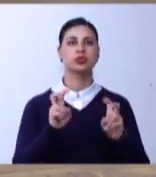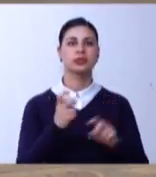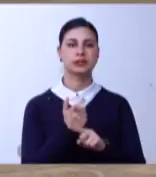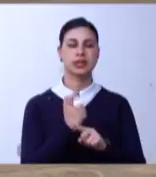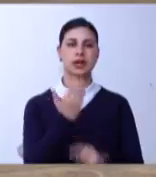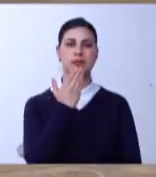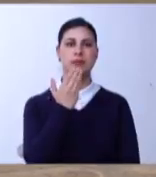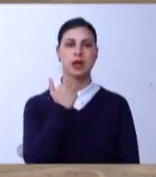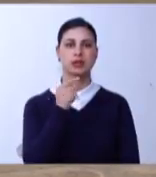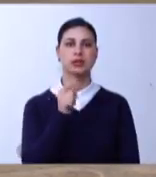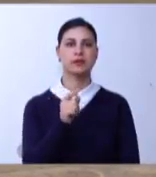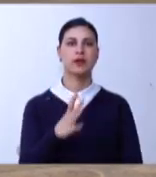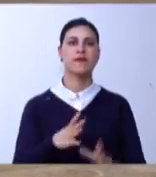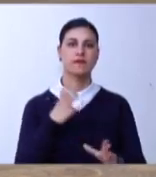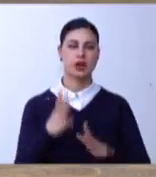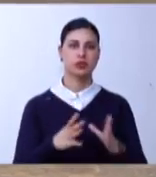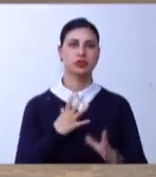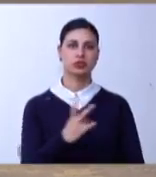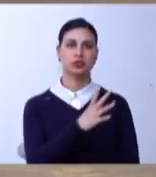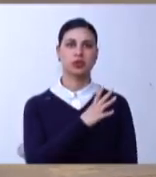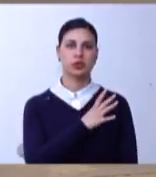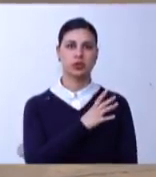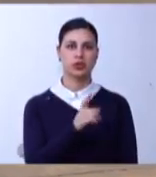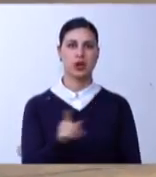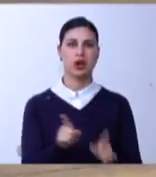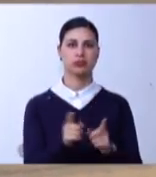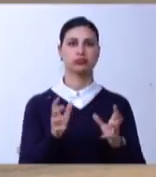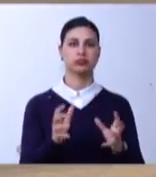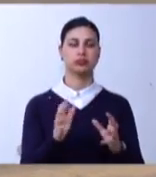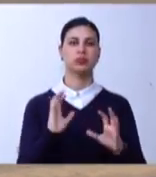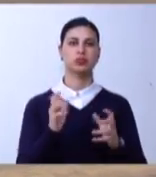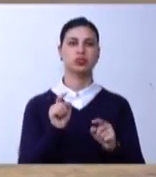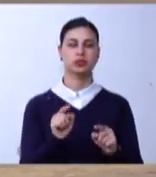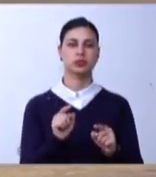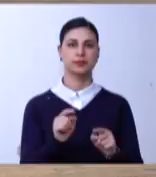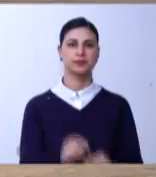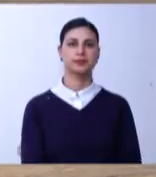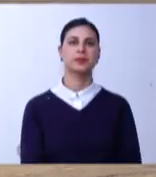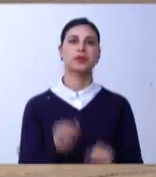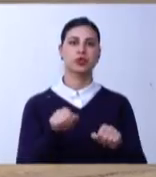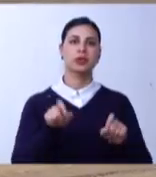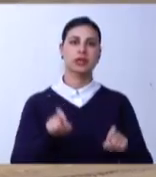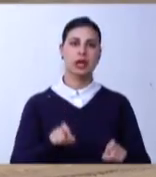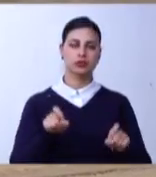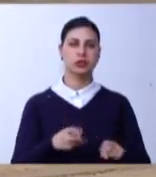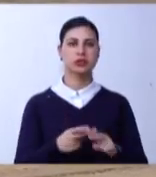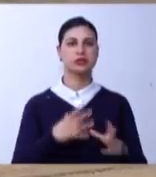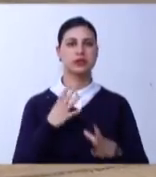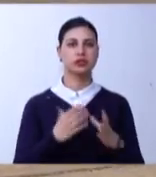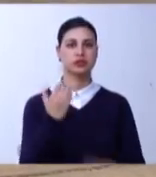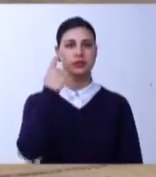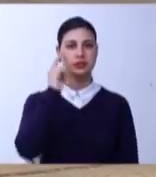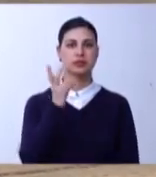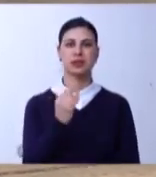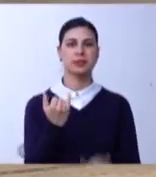ძალიან მარტივი ვარჯიში. მოვთავსდით, ბურთი გვაქვს ფეხებს შორის, შეგვიძლიათ დავშდეთ ამ ბურთზე, ასევე ეს ვარჯიში თქვენიცით,